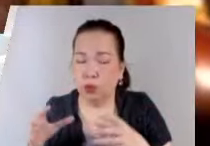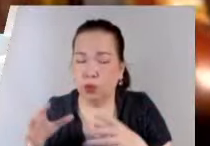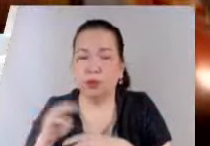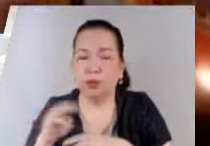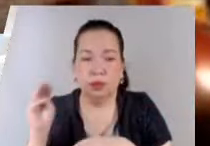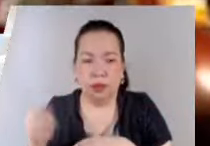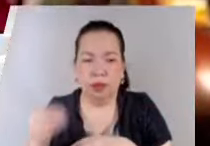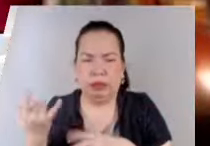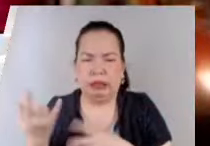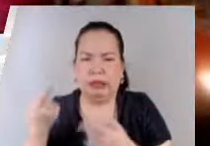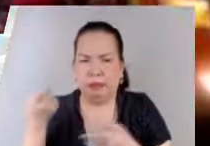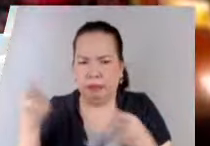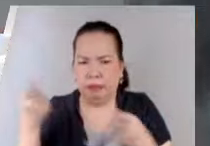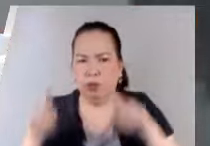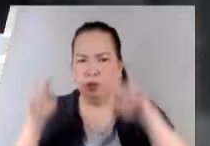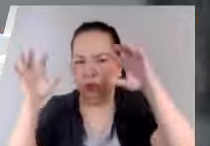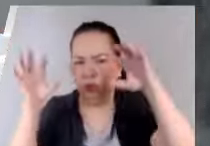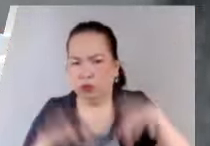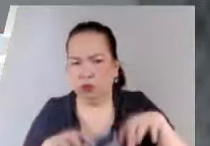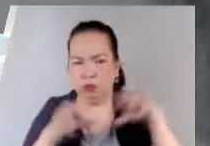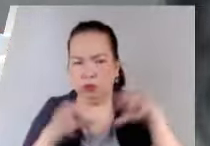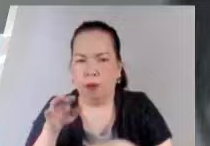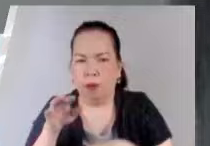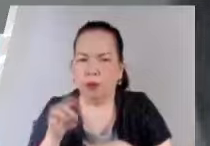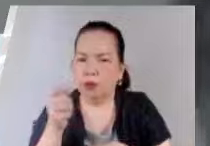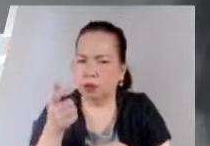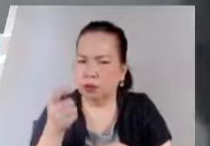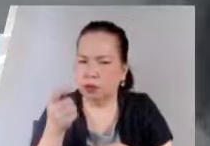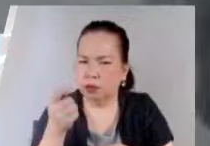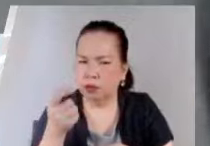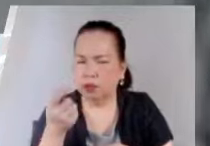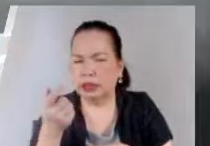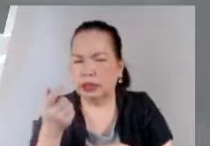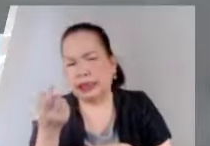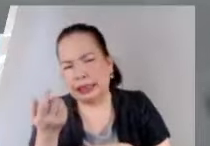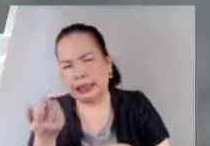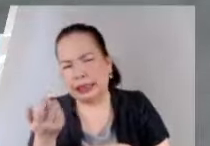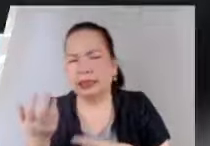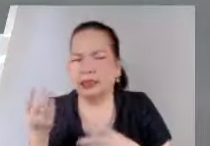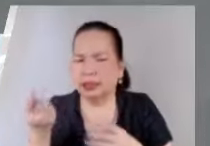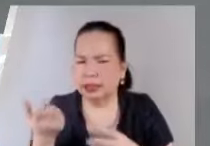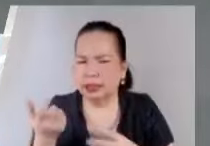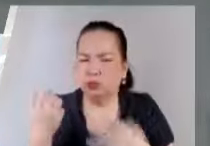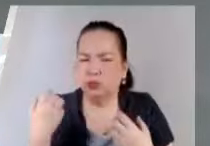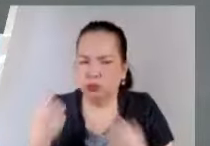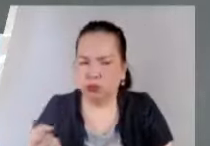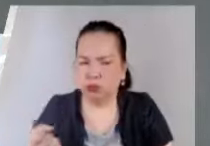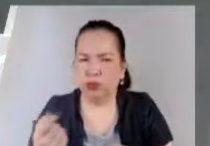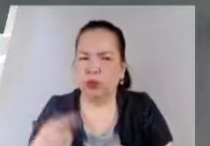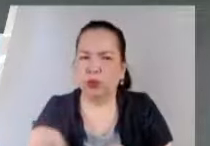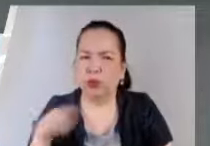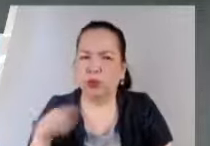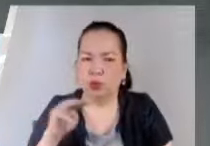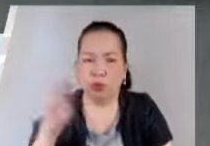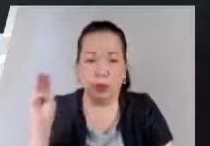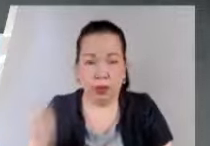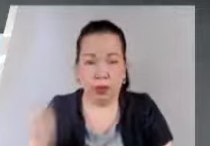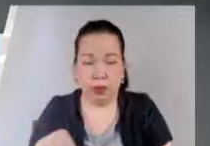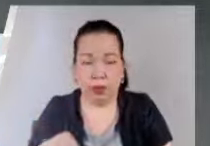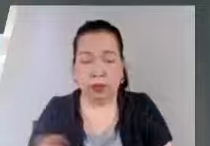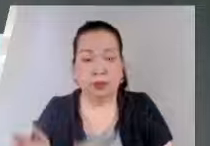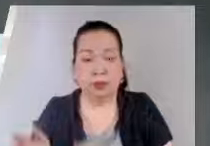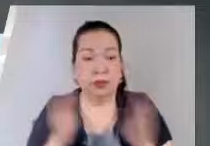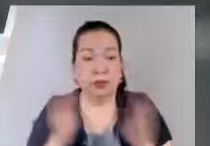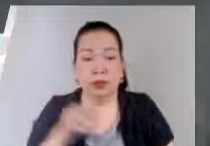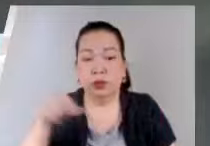hapon. Katamtaman hanggang sa manakanakang malakas na pag-ulan ang nararanasan ng mga nasa Maynila. Sa Quezon City,